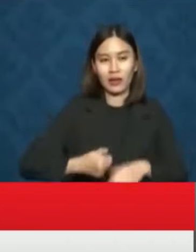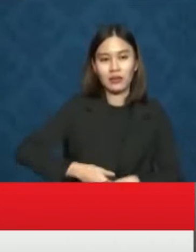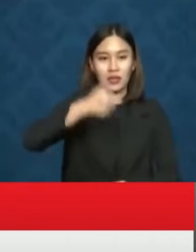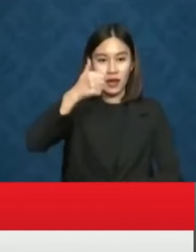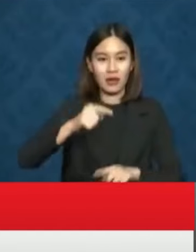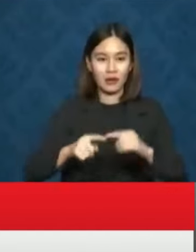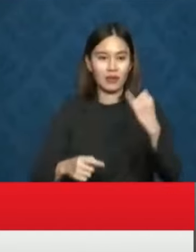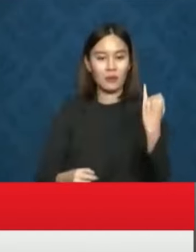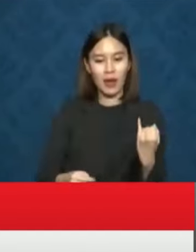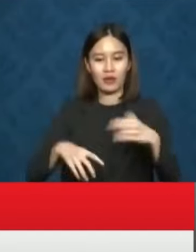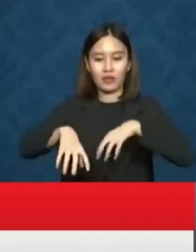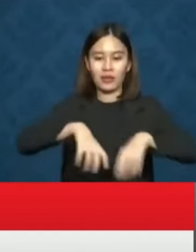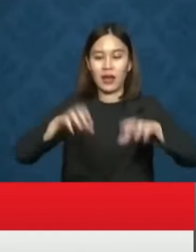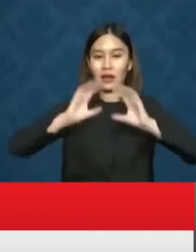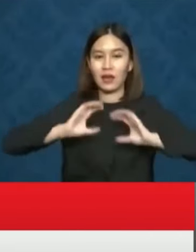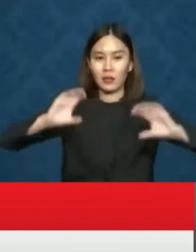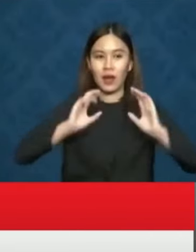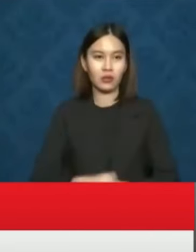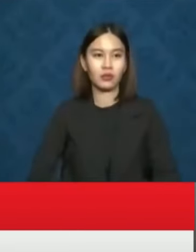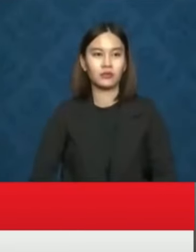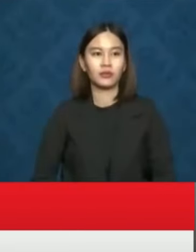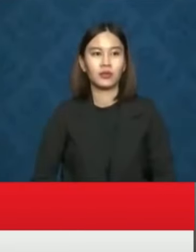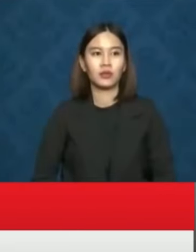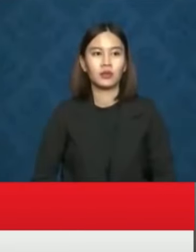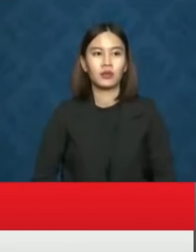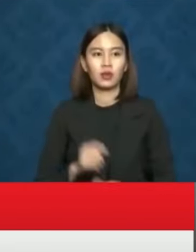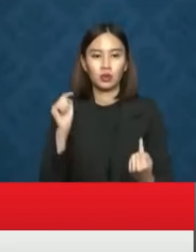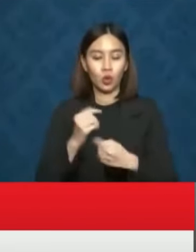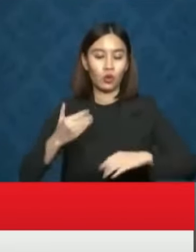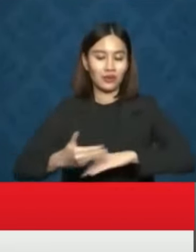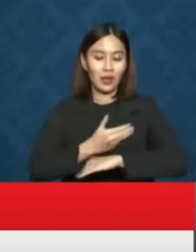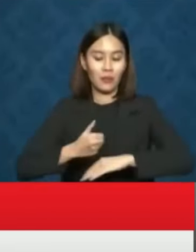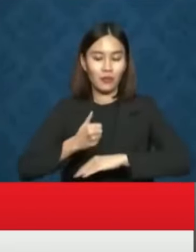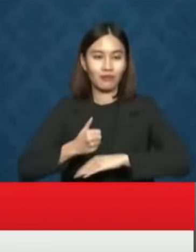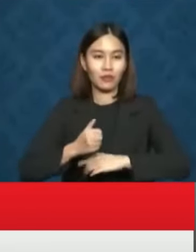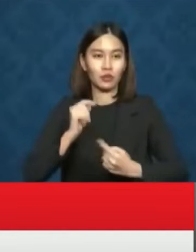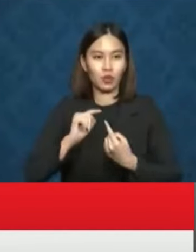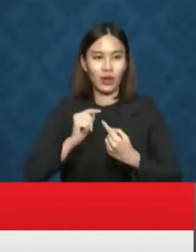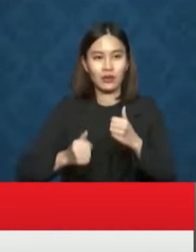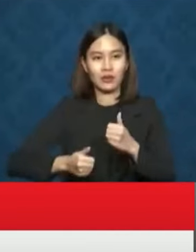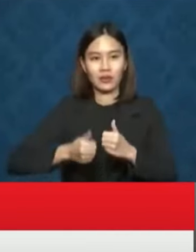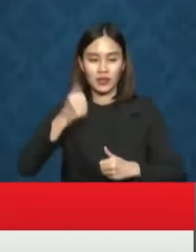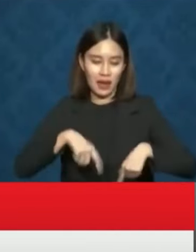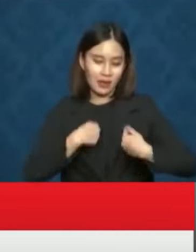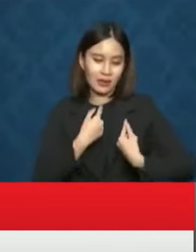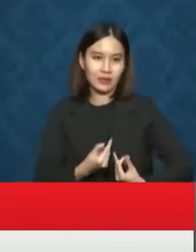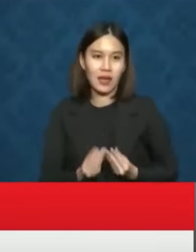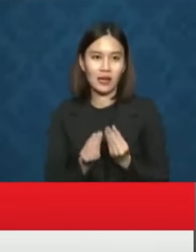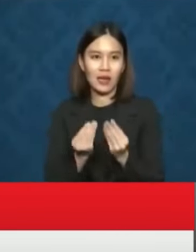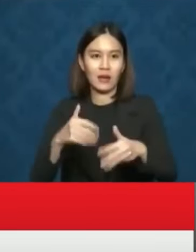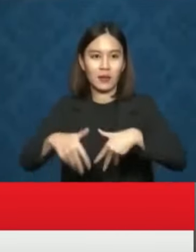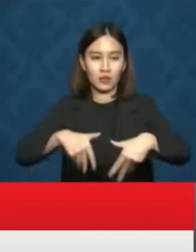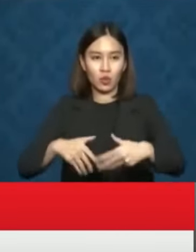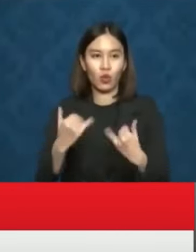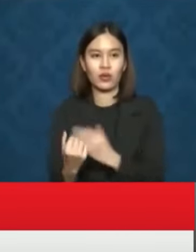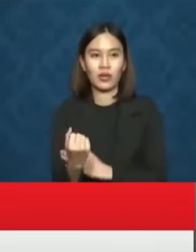ต่ผมแพ้ในการจัดตั้งรัฐบาลภายใต้กติกาปัจจุบันทำให้สนามแห่งการเมืองนี้เป็นสนามแห่งการเอาชนะใจประชาชนครับวันนี้อ